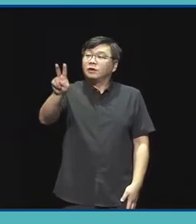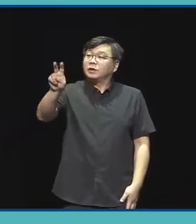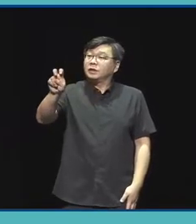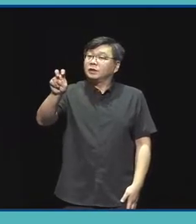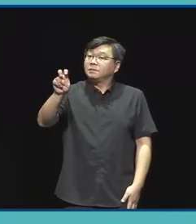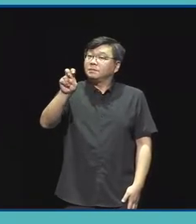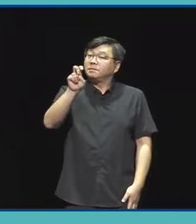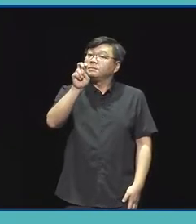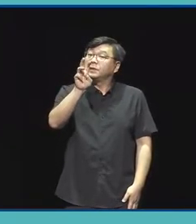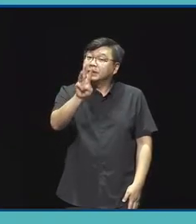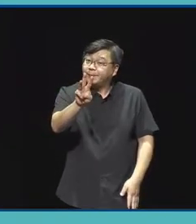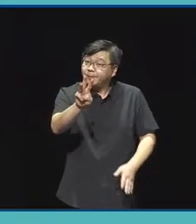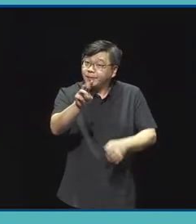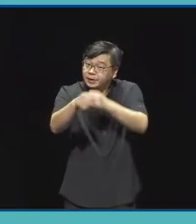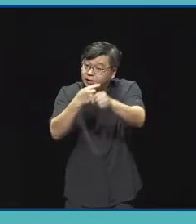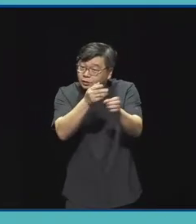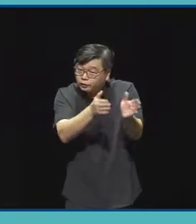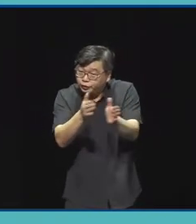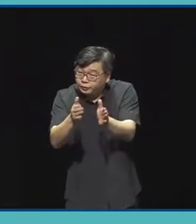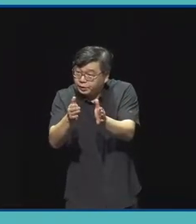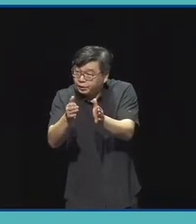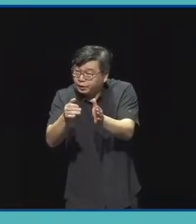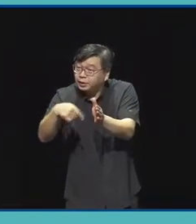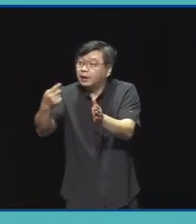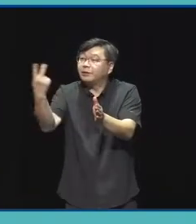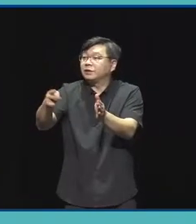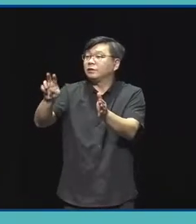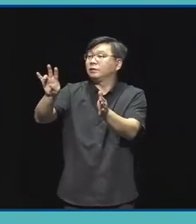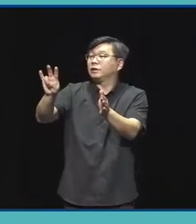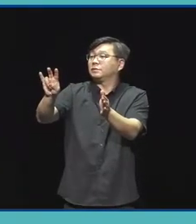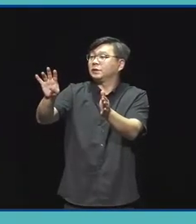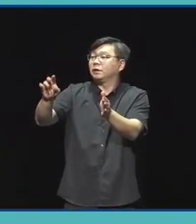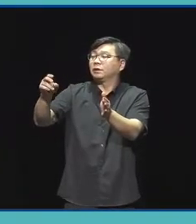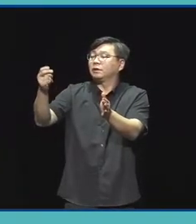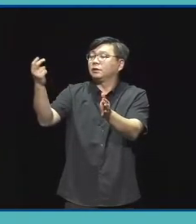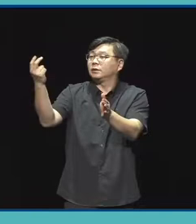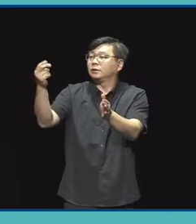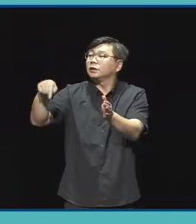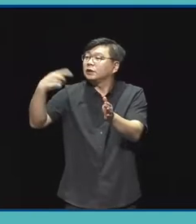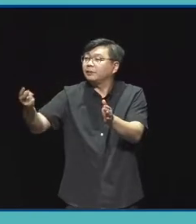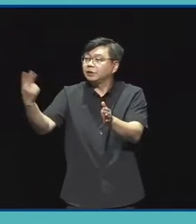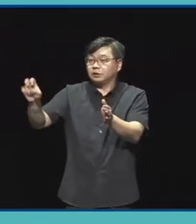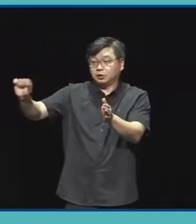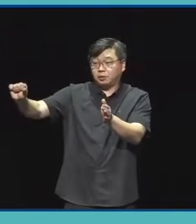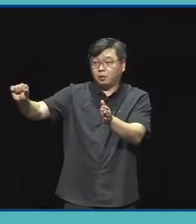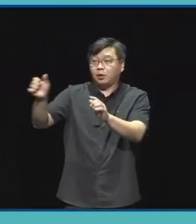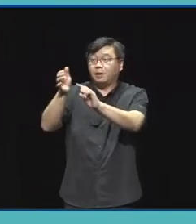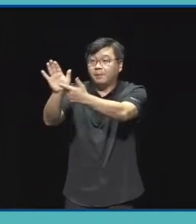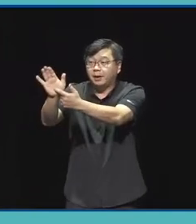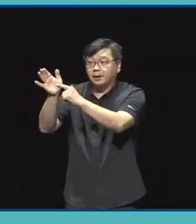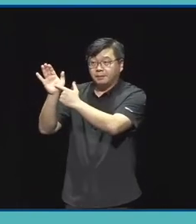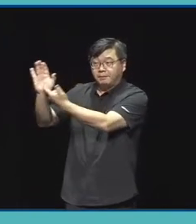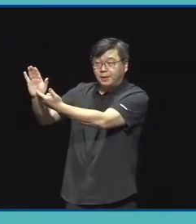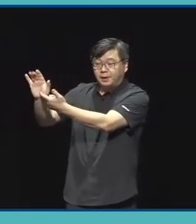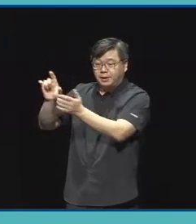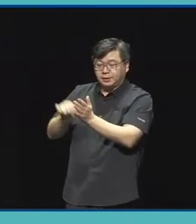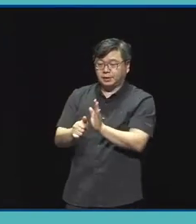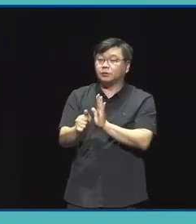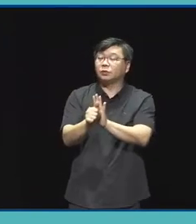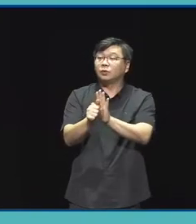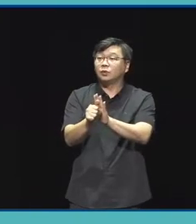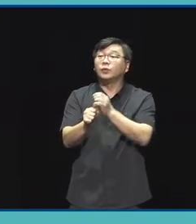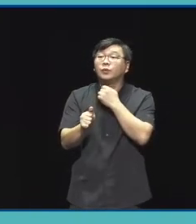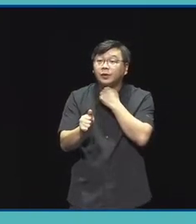23년도에 준비를 하셔서 24년이나 또는 25년에 전시를 계획할 때 도움이 되고자 하는